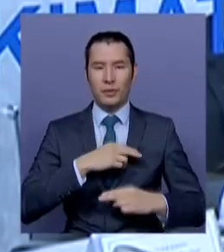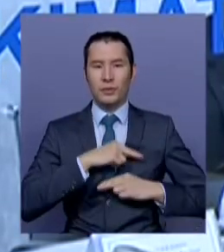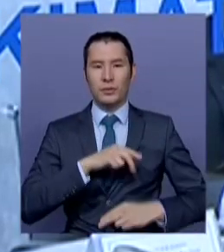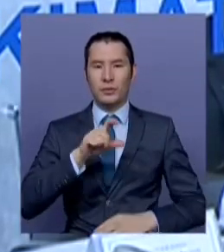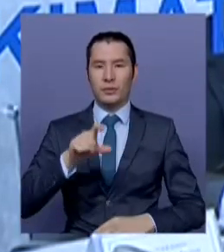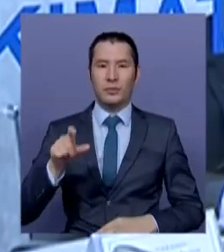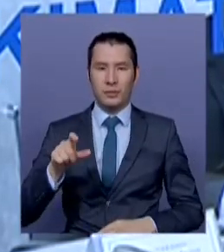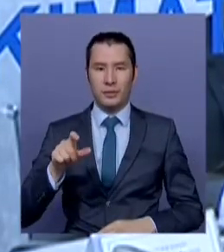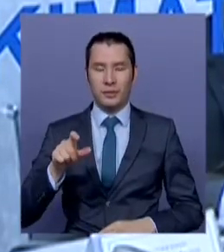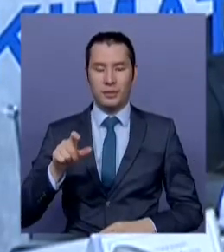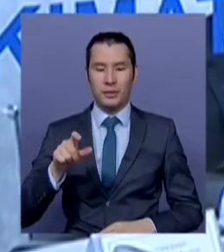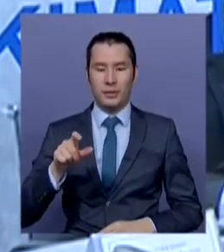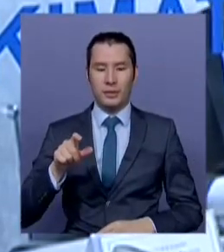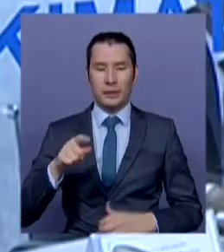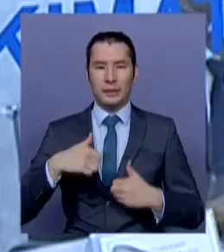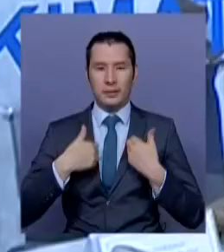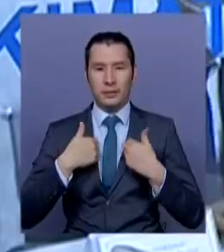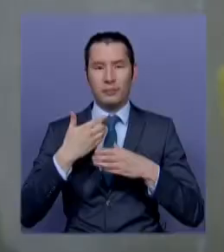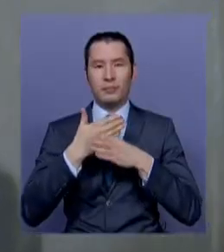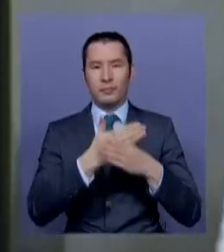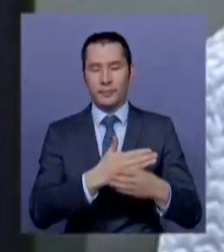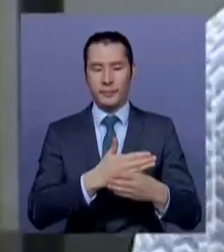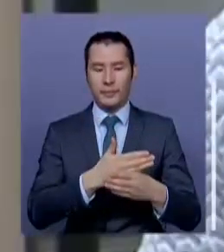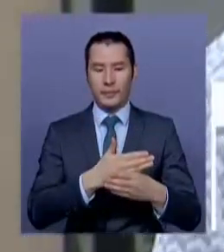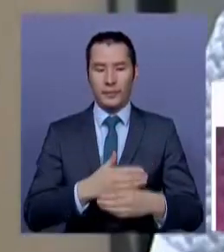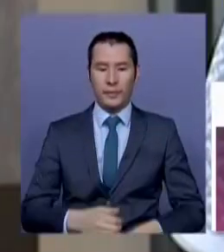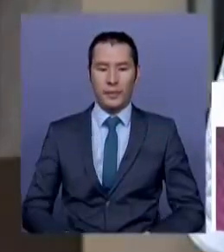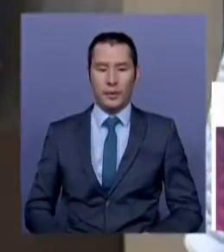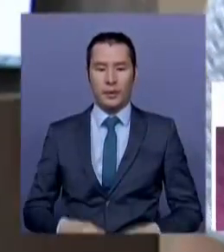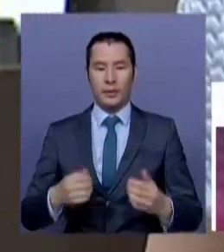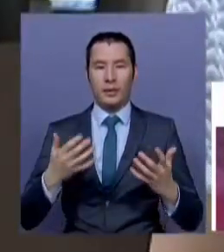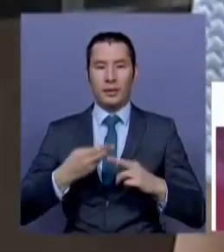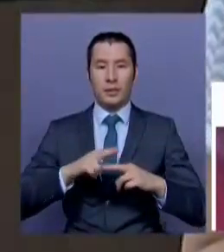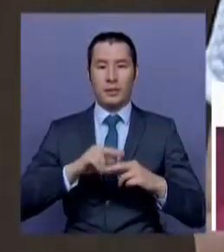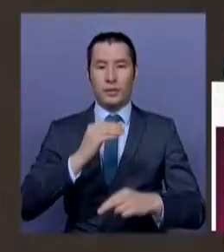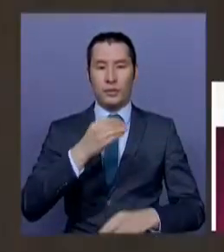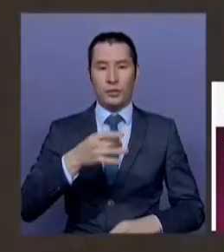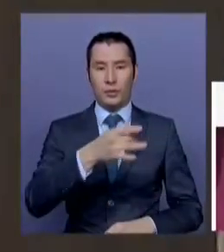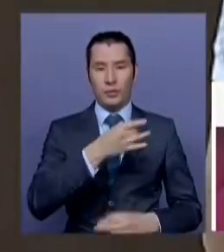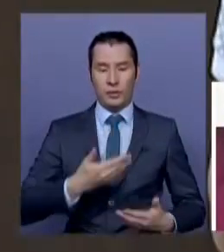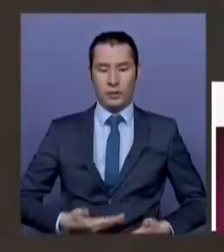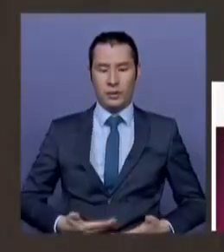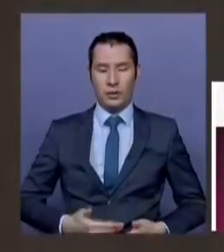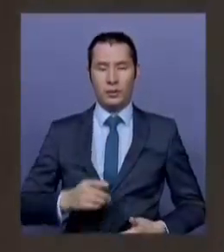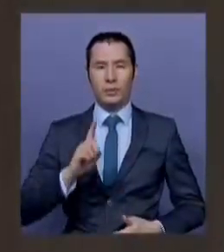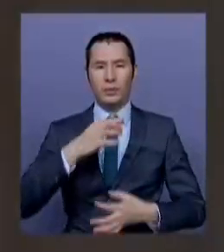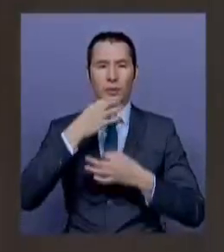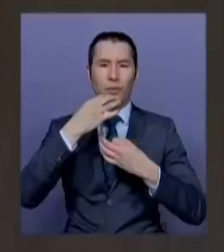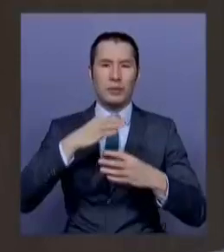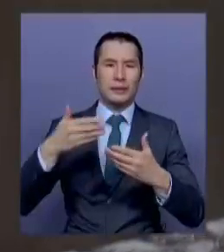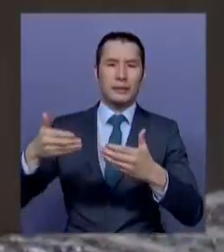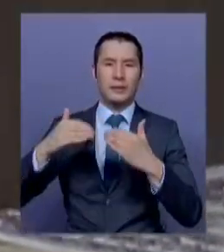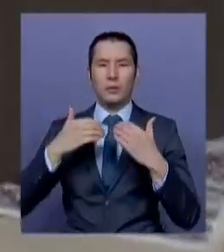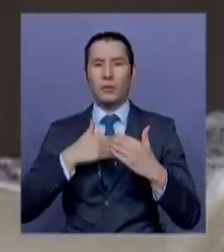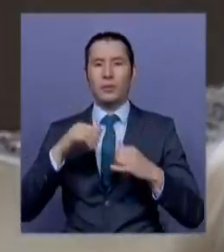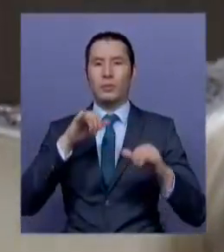әрине көмегін көрсетеді. Енді аудан тұрғындары кеңес алу үшін, не болмаса қандай да бір мемлекеттік қызметке жүгіну